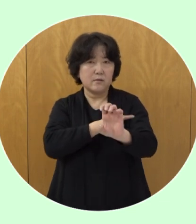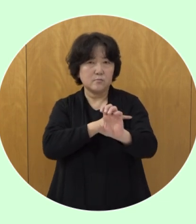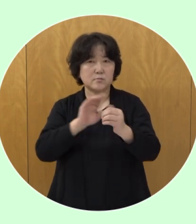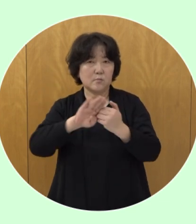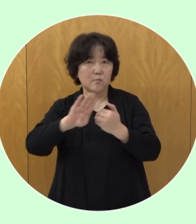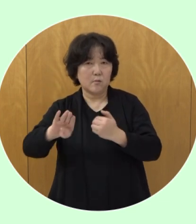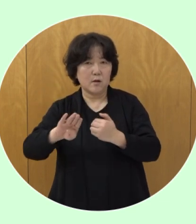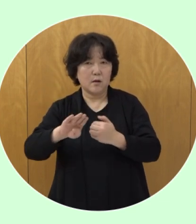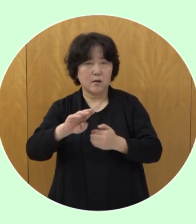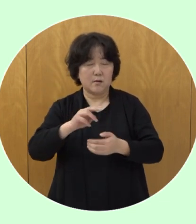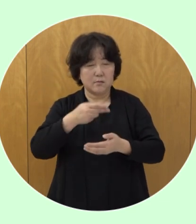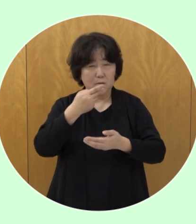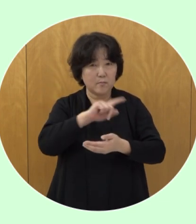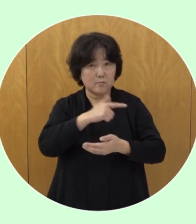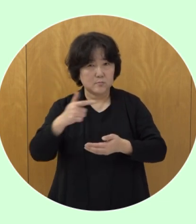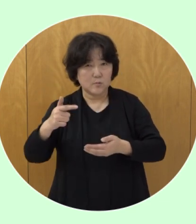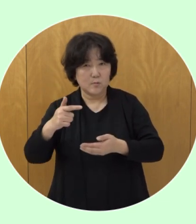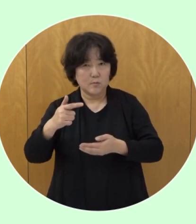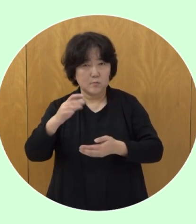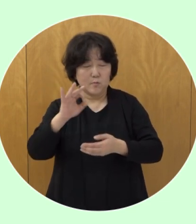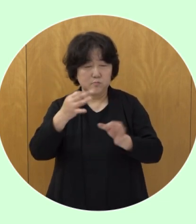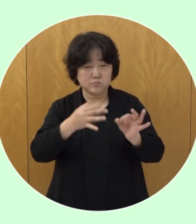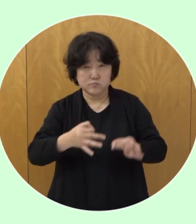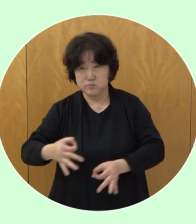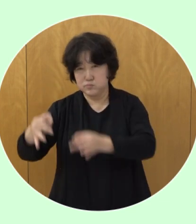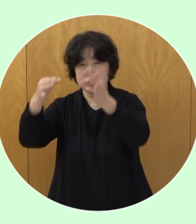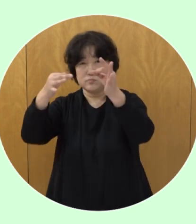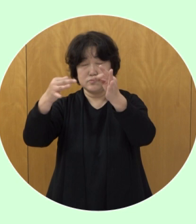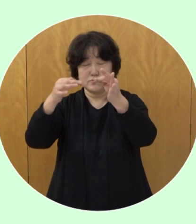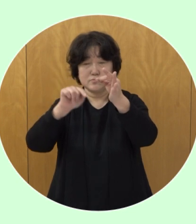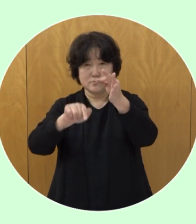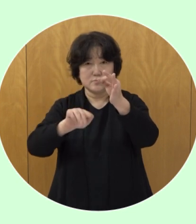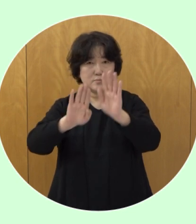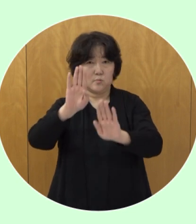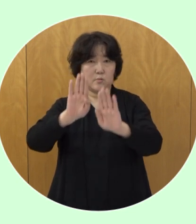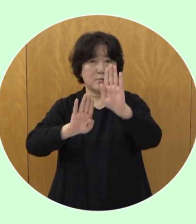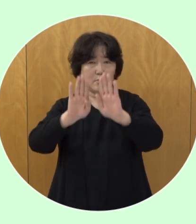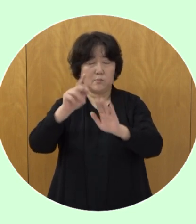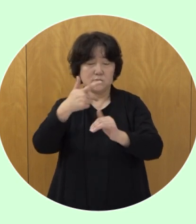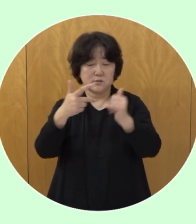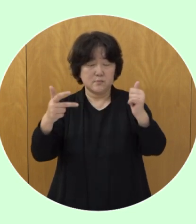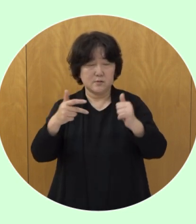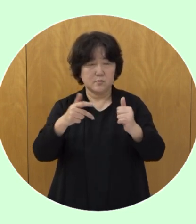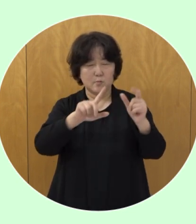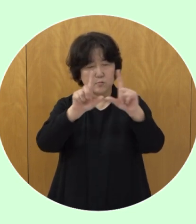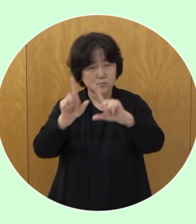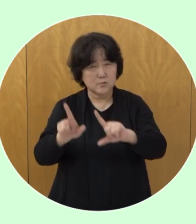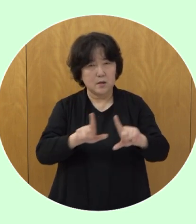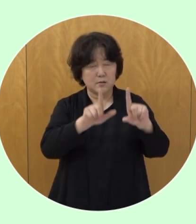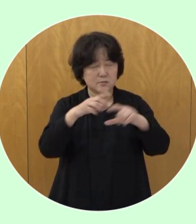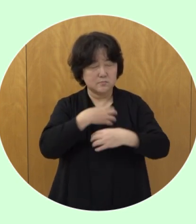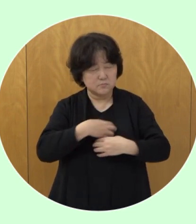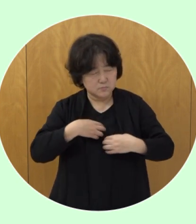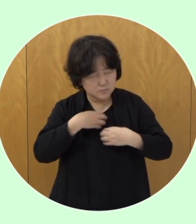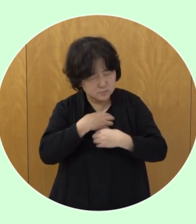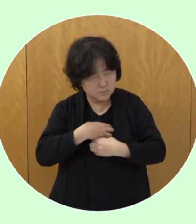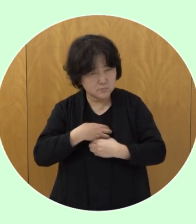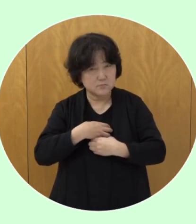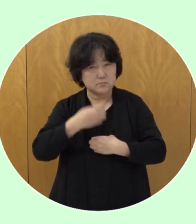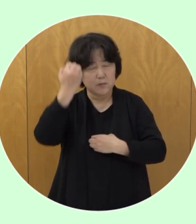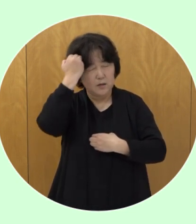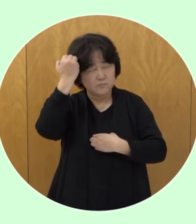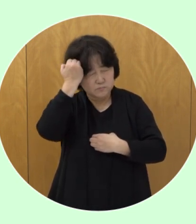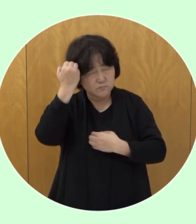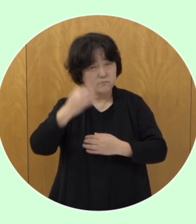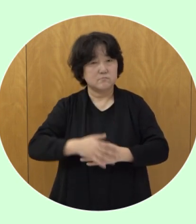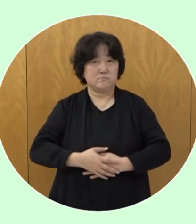じめ食料品などの価格が大きく値上がりをし、市民の暮らしを直撃しています。